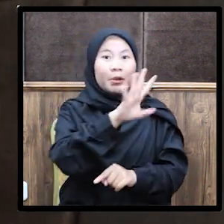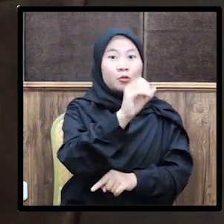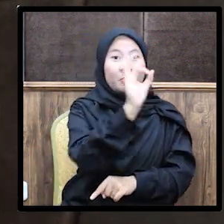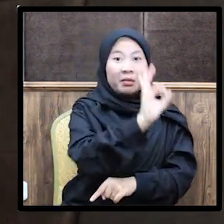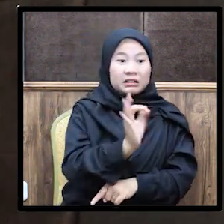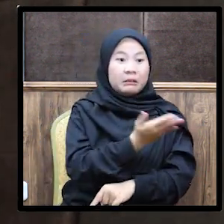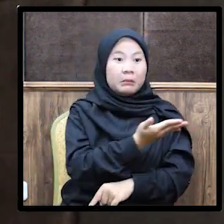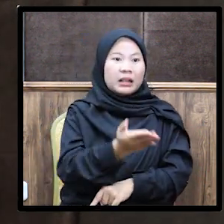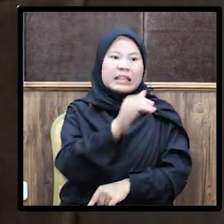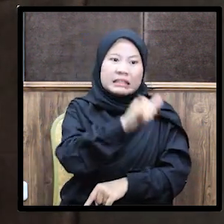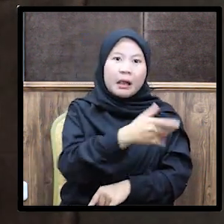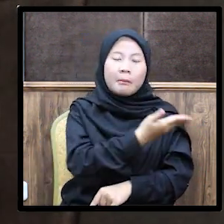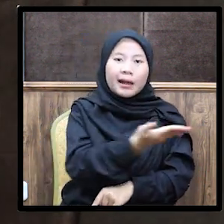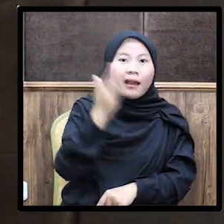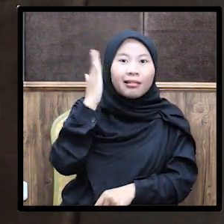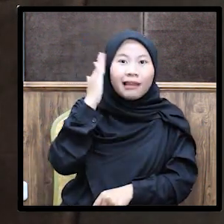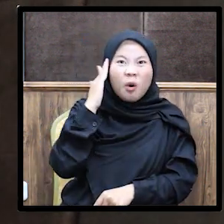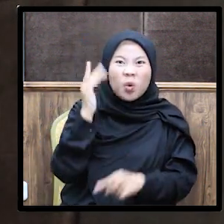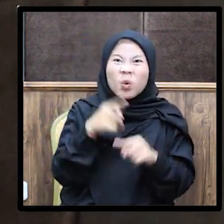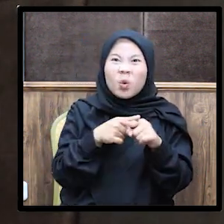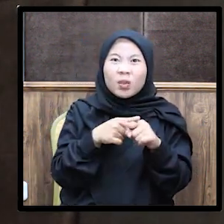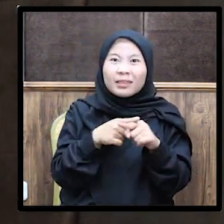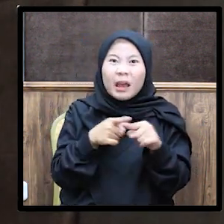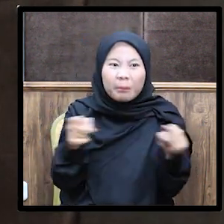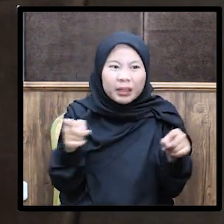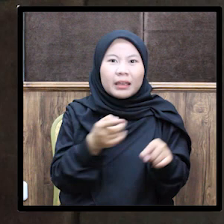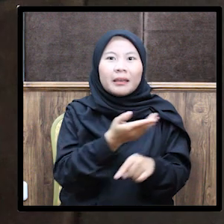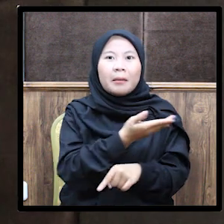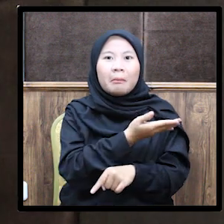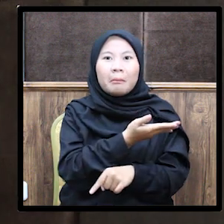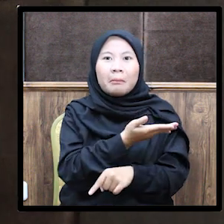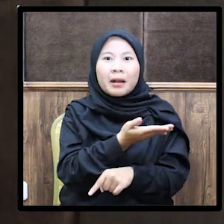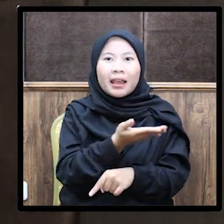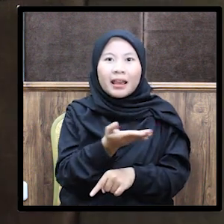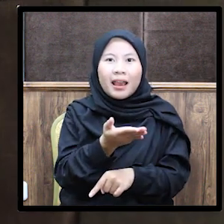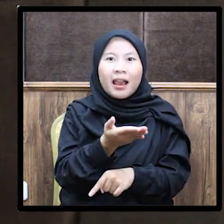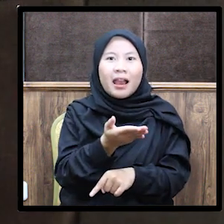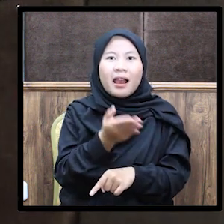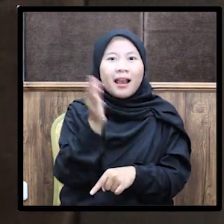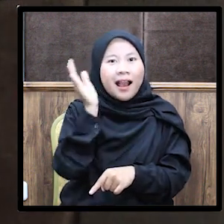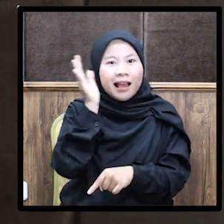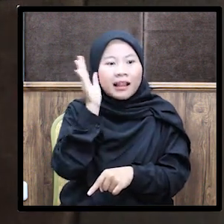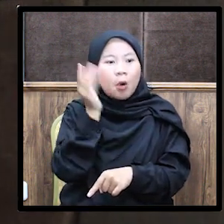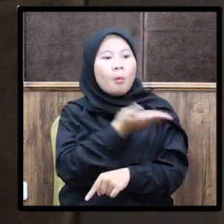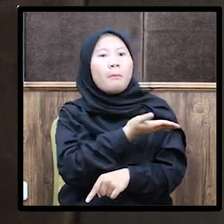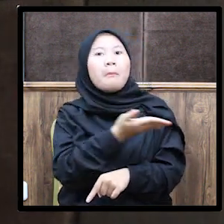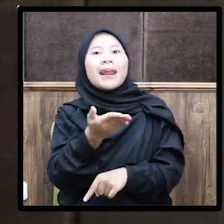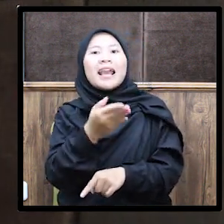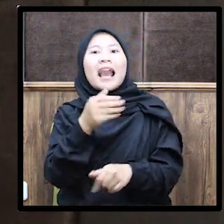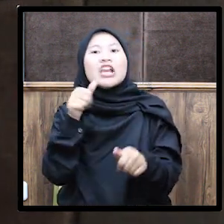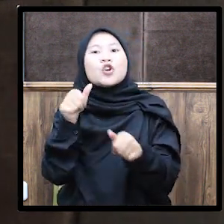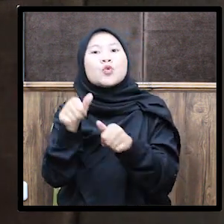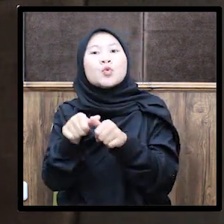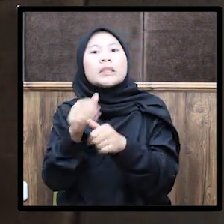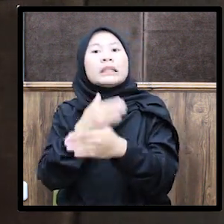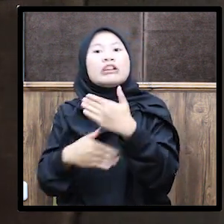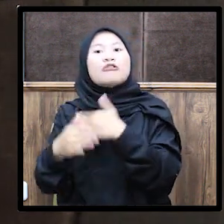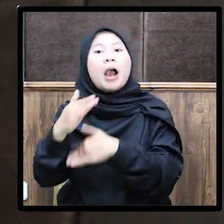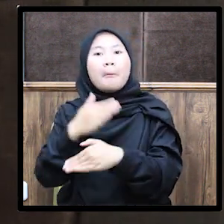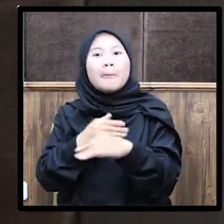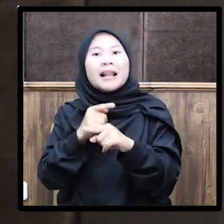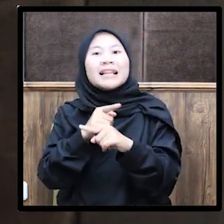mereka terdaftar sebagai pemilih, tapi mereka tidak terdaftar sebagai pemilih difabel. Jadi sebagai pemilih biasa. Nah,